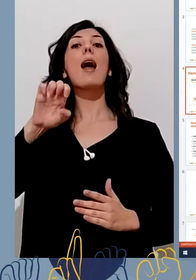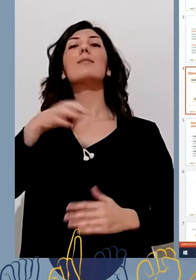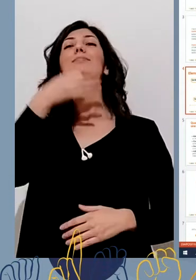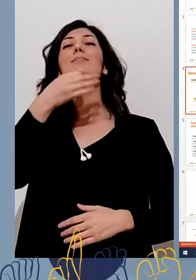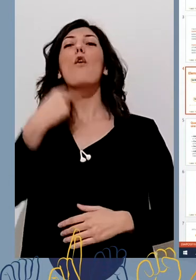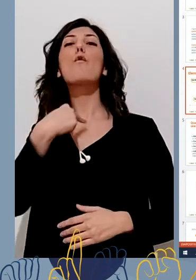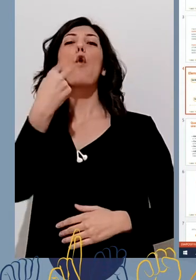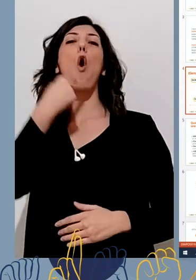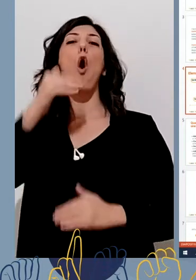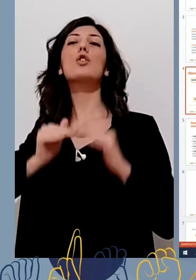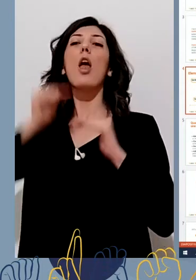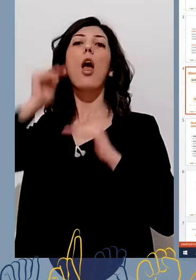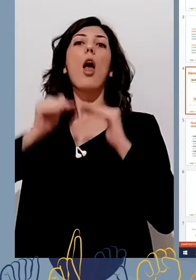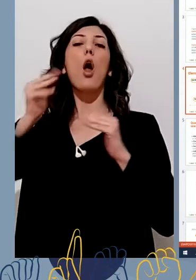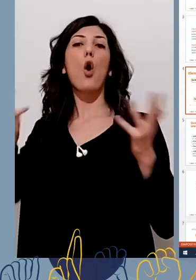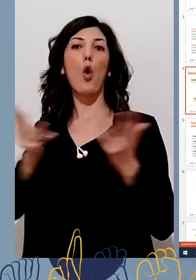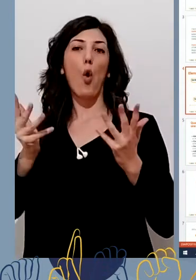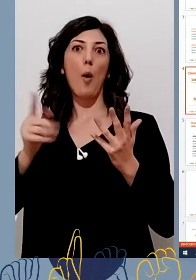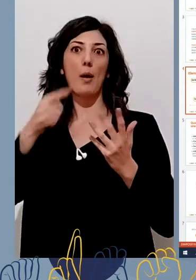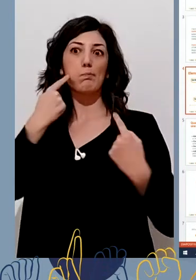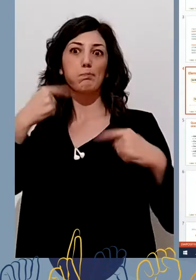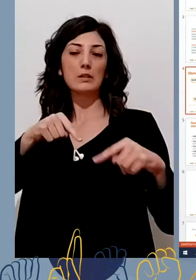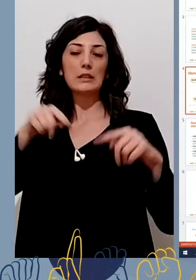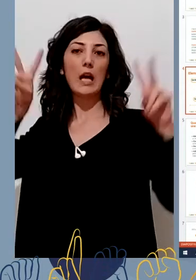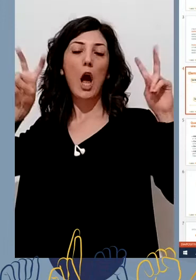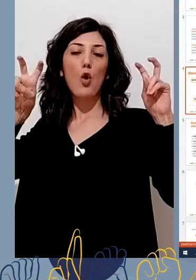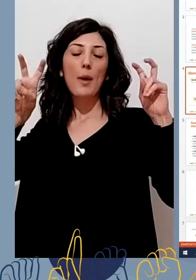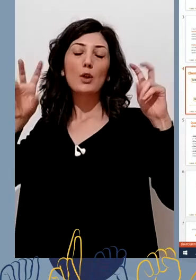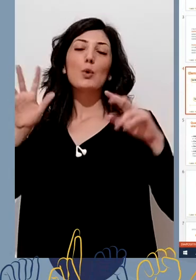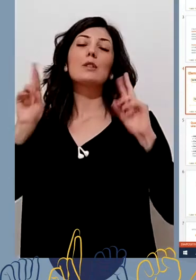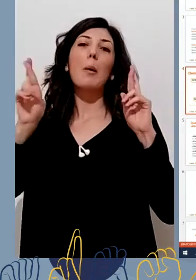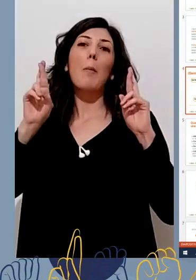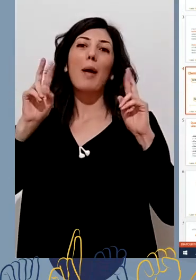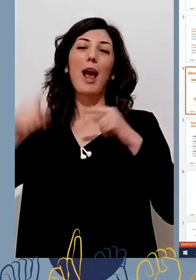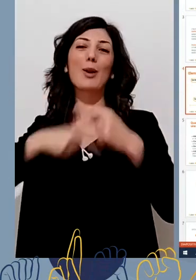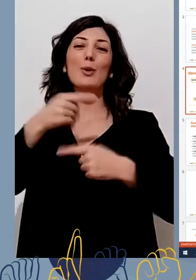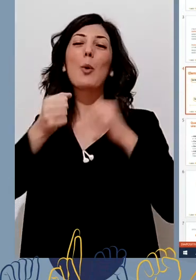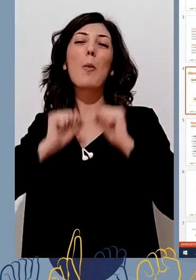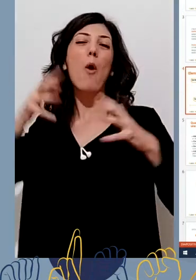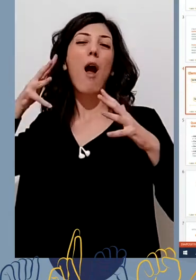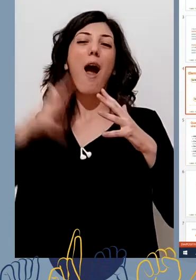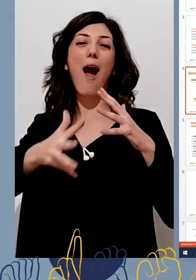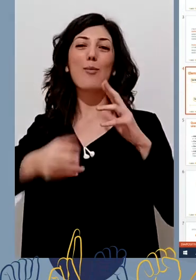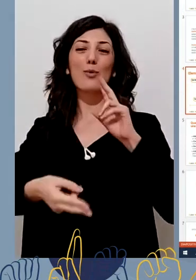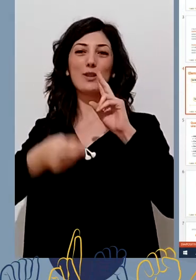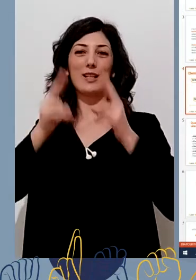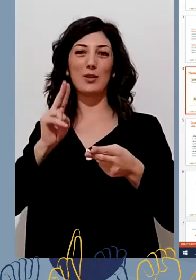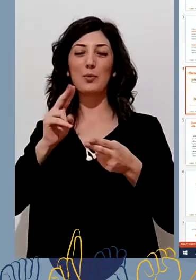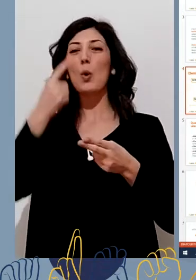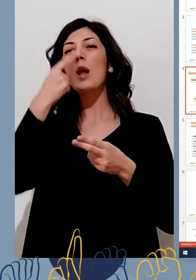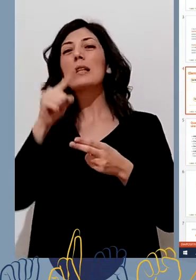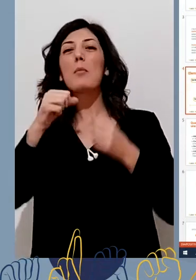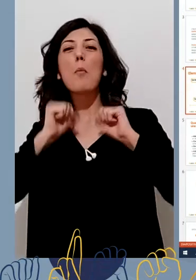potremo approfondire nella lingua dei segni come è possibile comunicare questi diversi